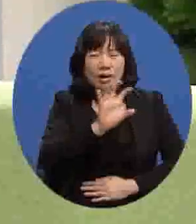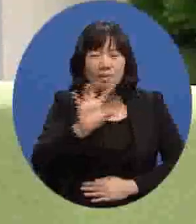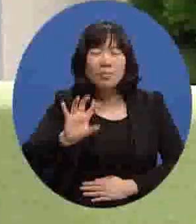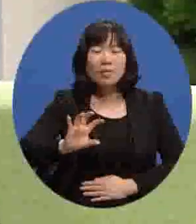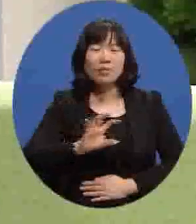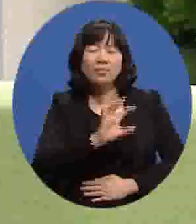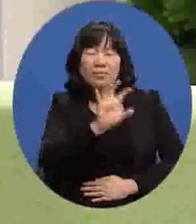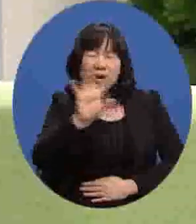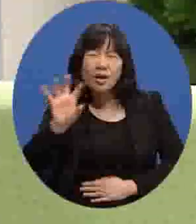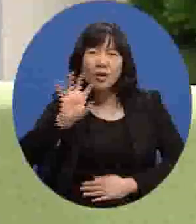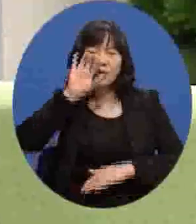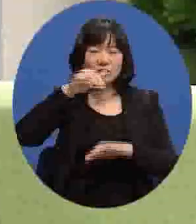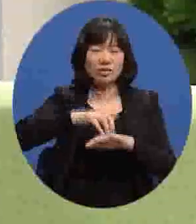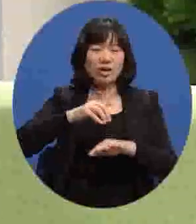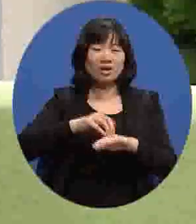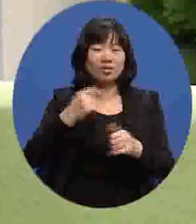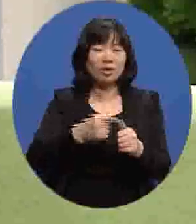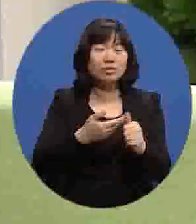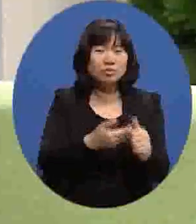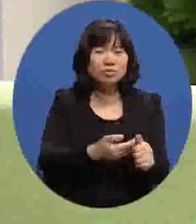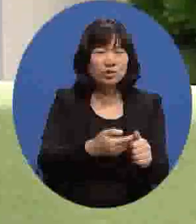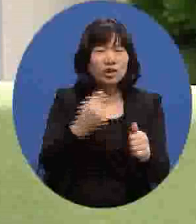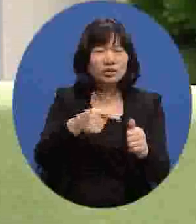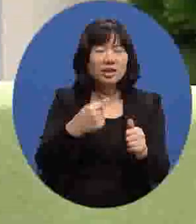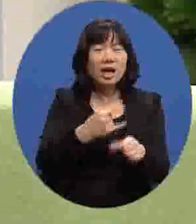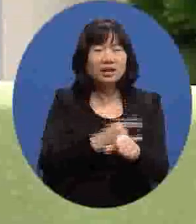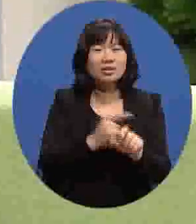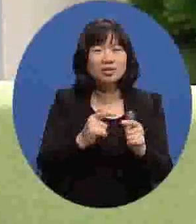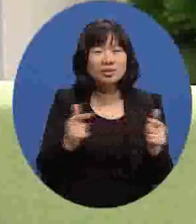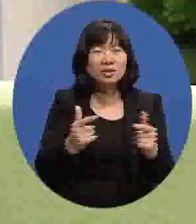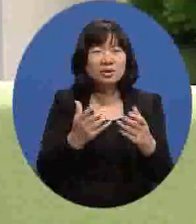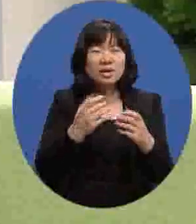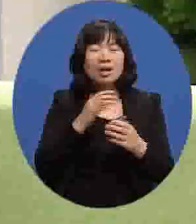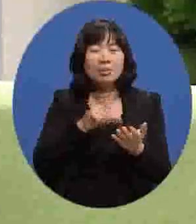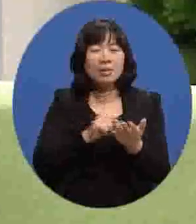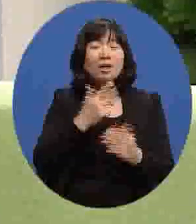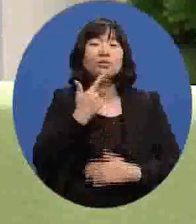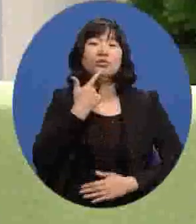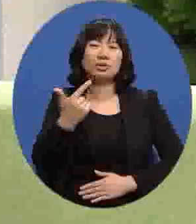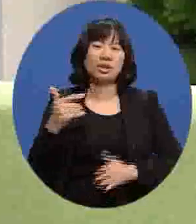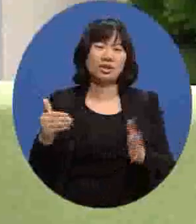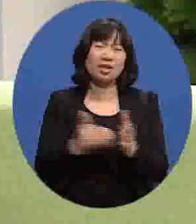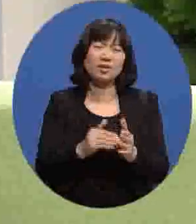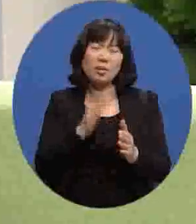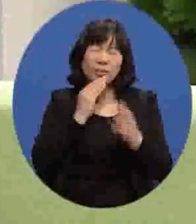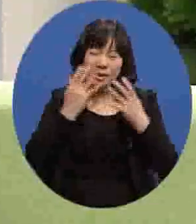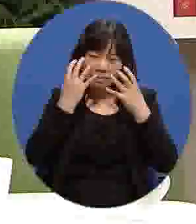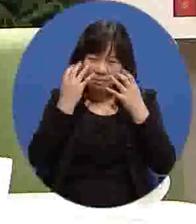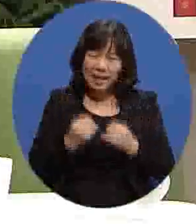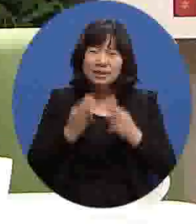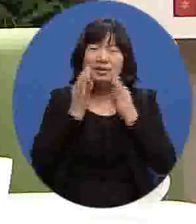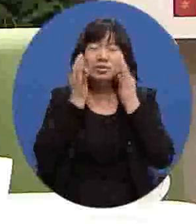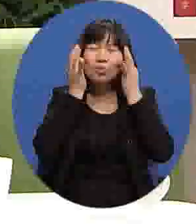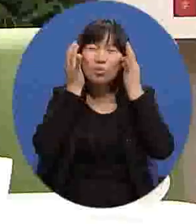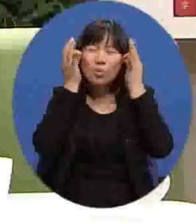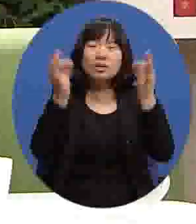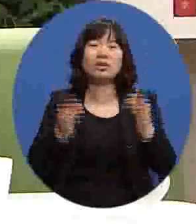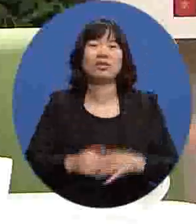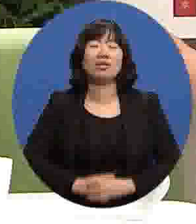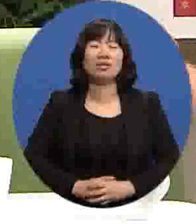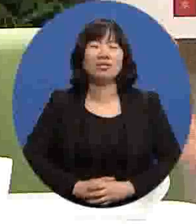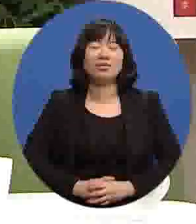반복적으로 훈련하고 알려주고 지도하는 것들을 만 6세까지는 정말 많이 해야 되는 거고요. 만